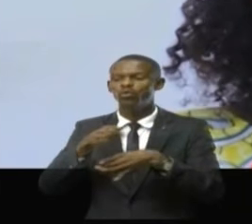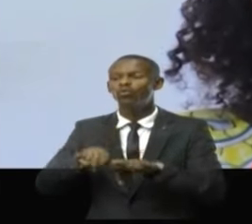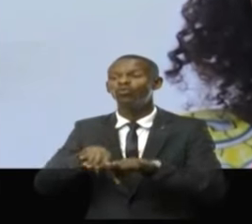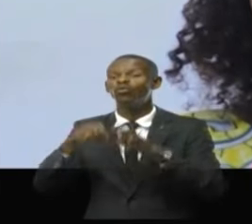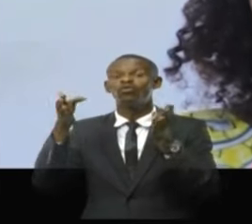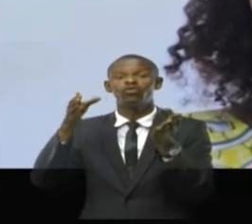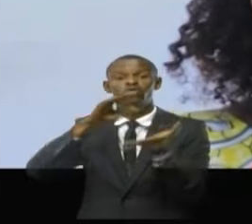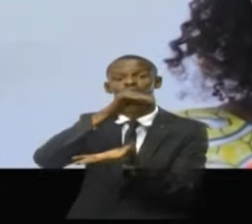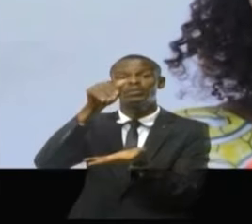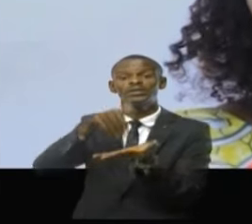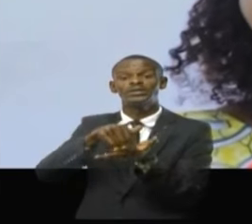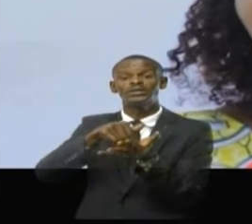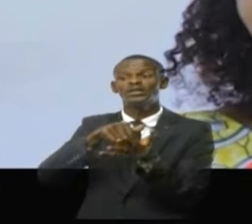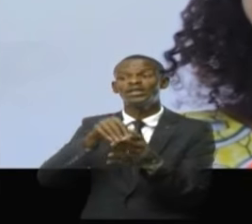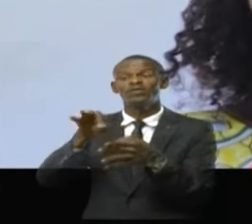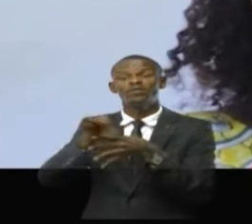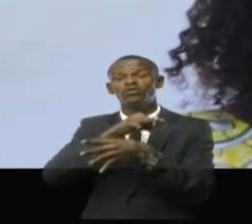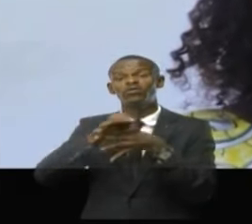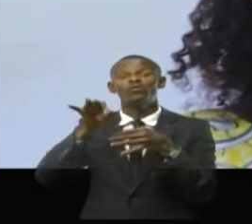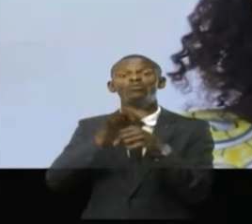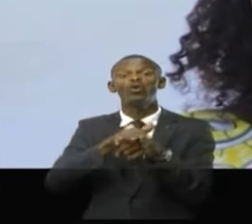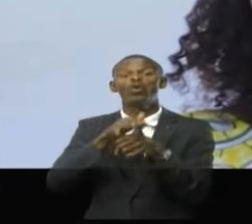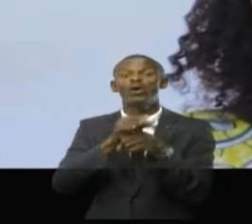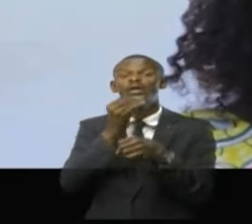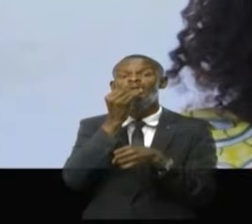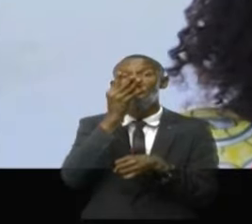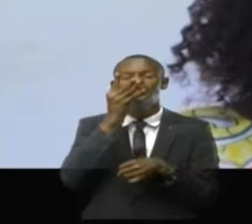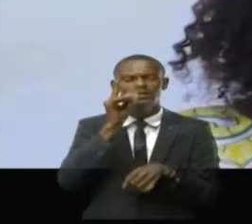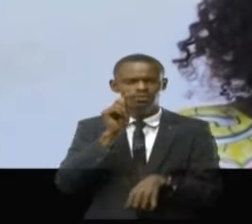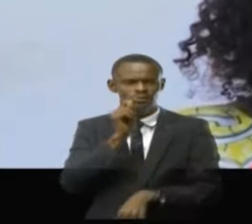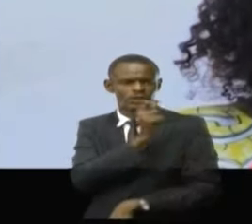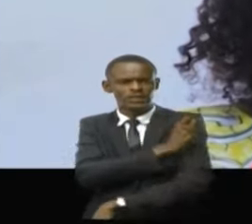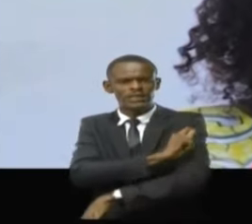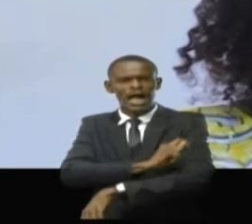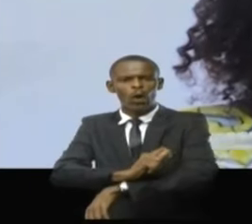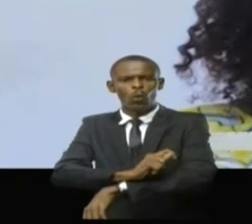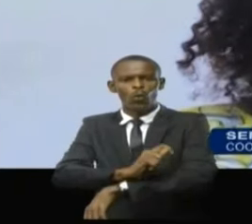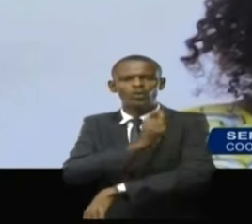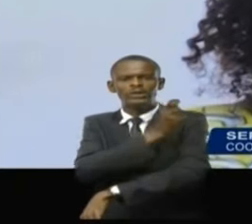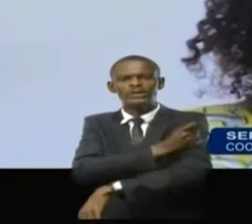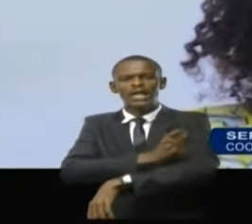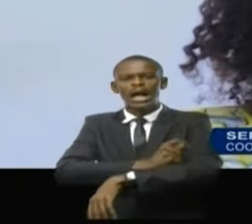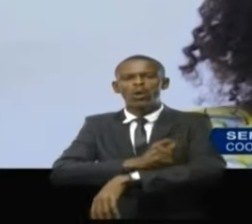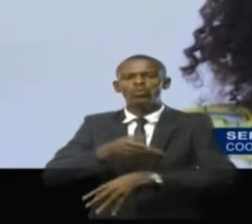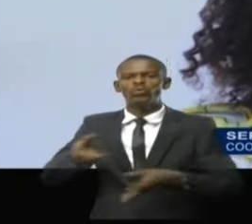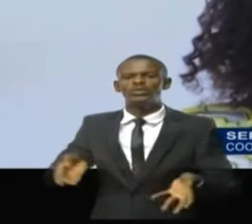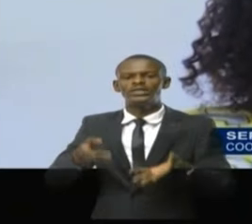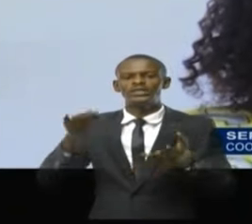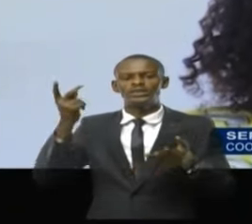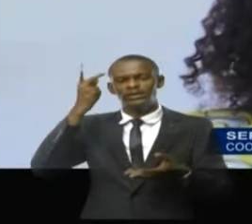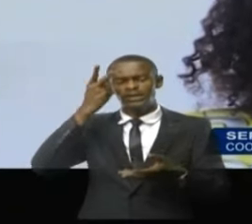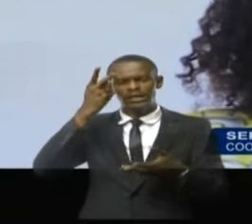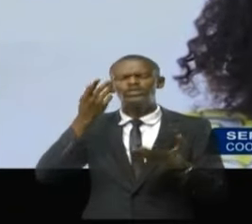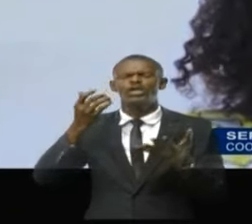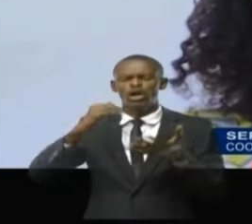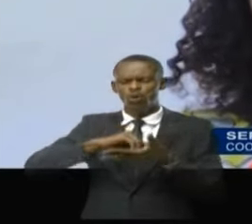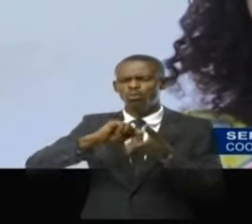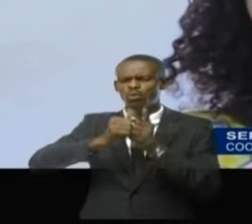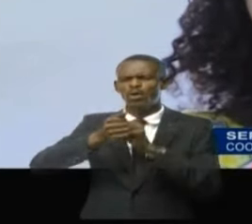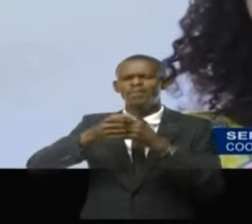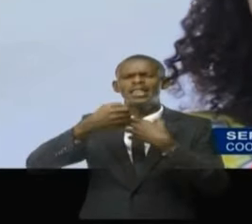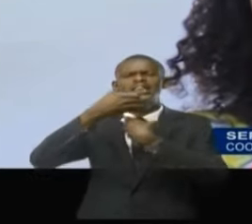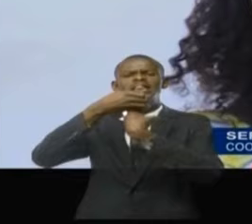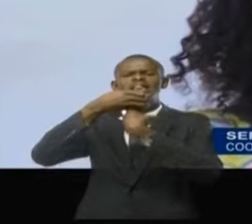zone pilote. À part cela, dans l'entrepreneuriat, nous essayons de créer des petites et moyennes entreprises pour les